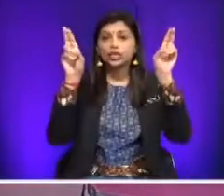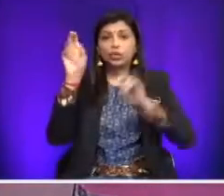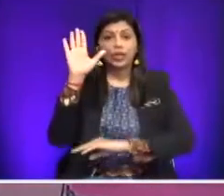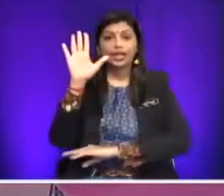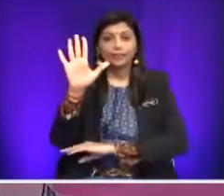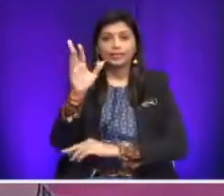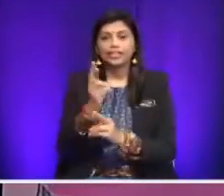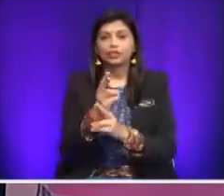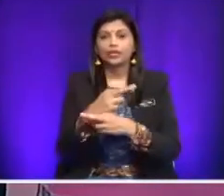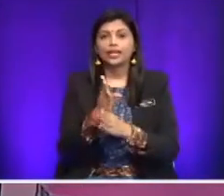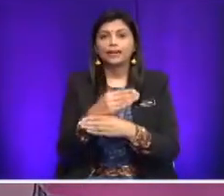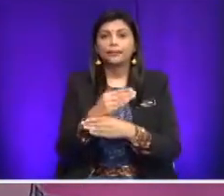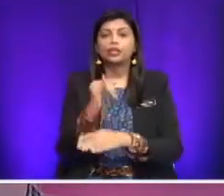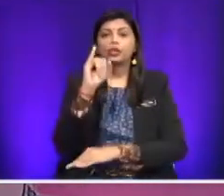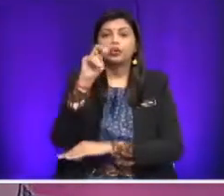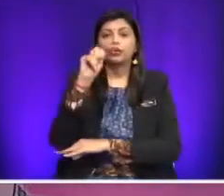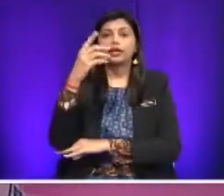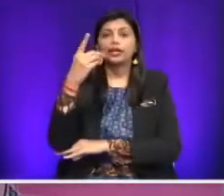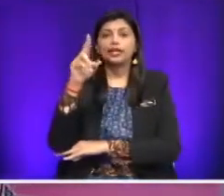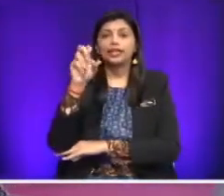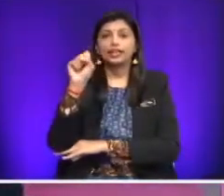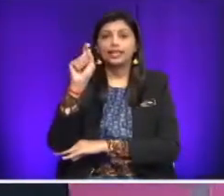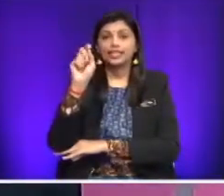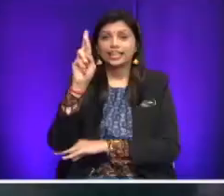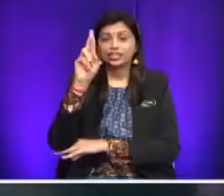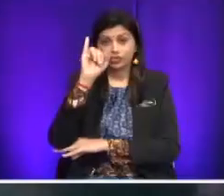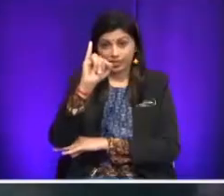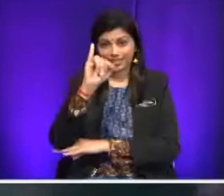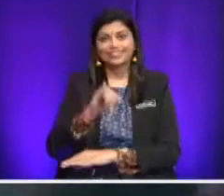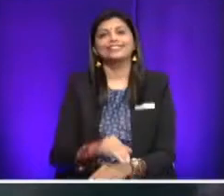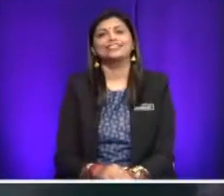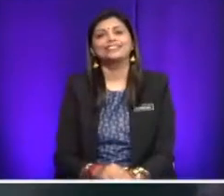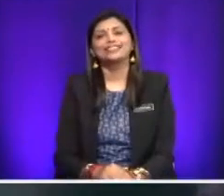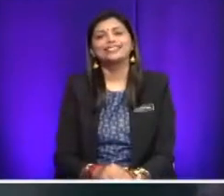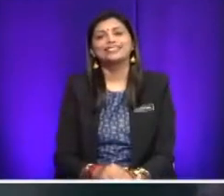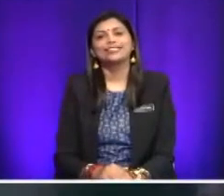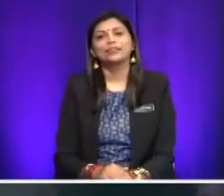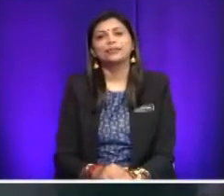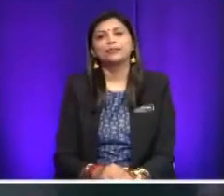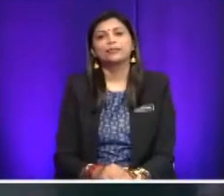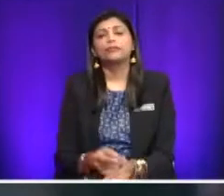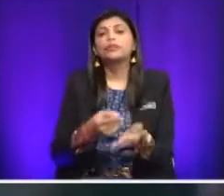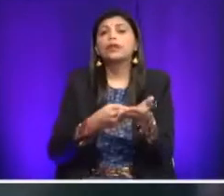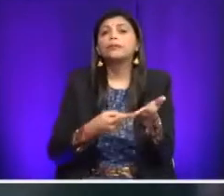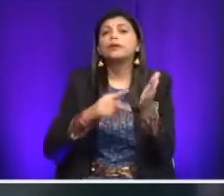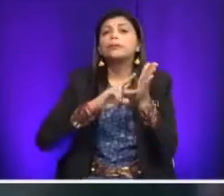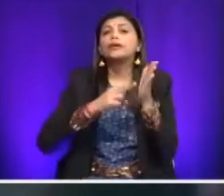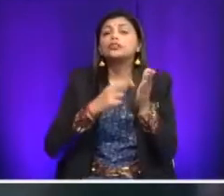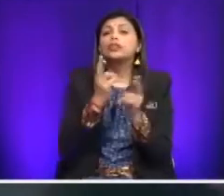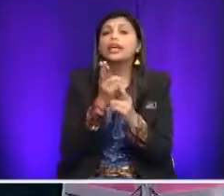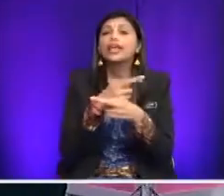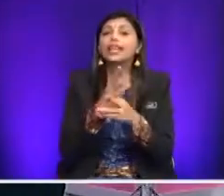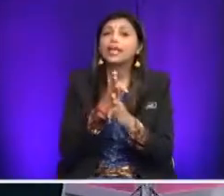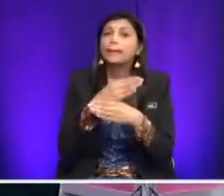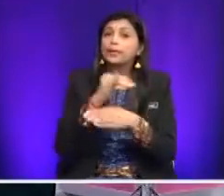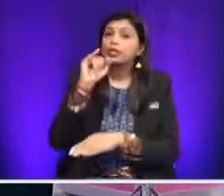rekabentuk industri Oke sebelum tipe faham telur gitu bagi lebih lanjut Apa itu rekabentuk industri Apakah the kalau kita